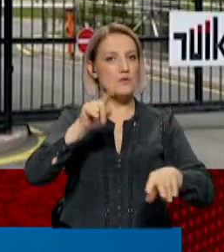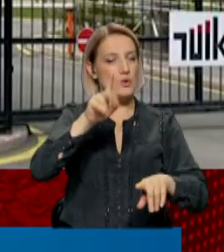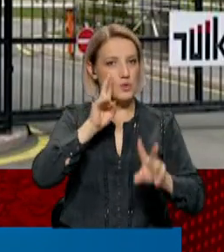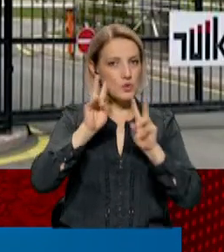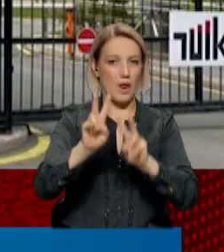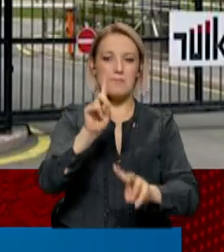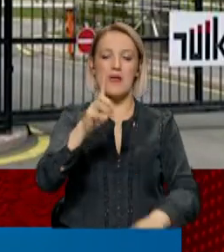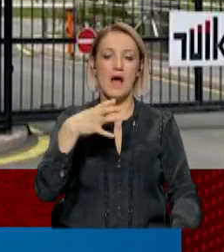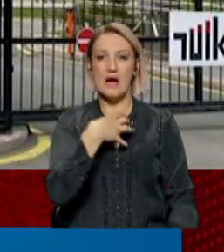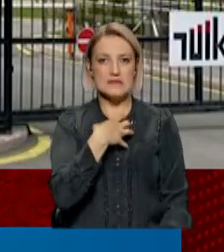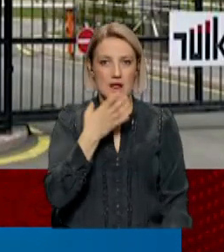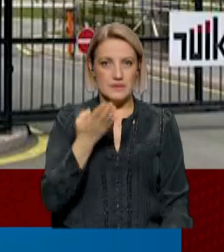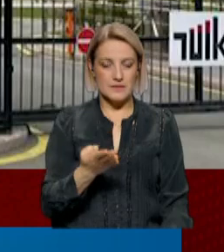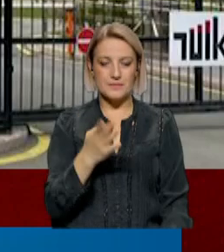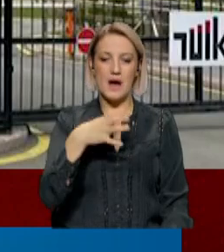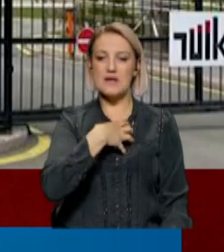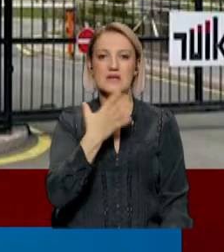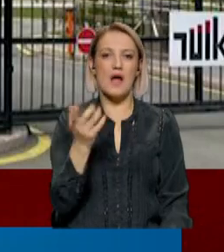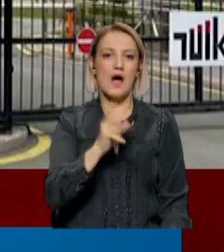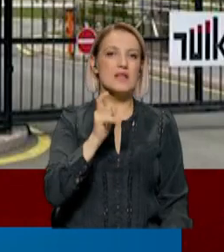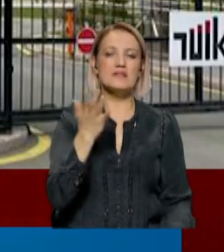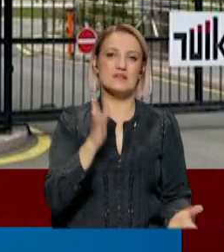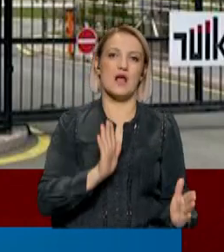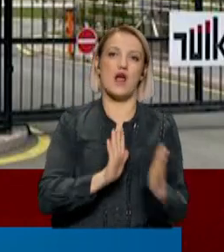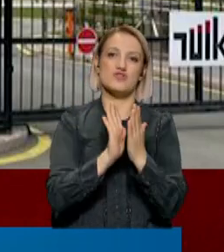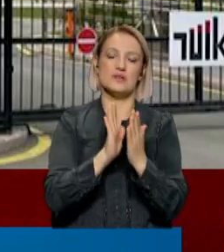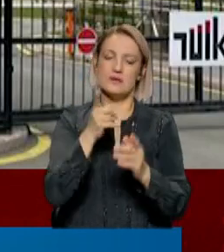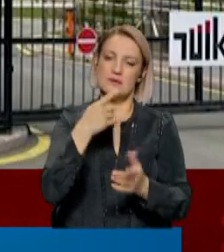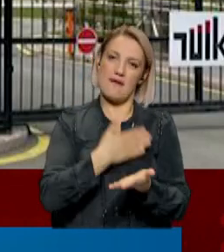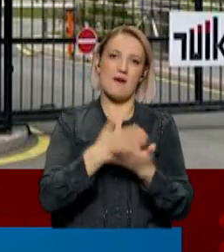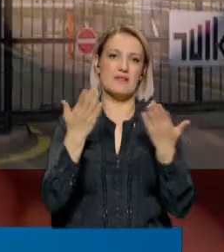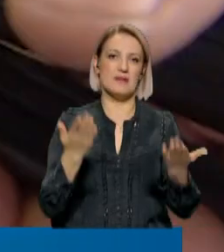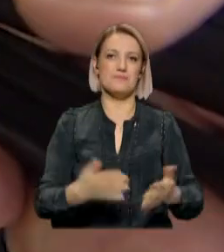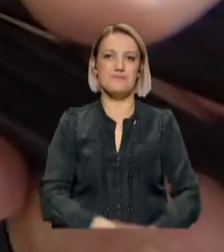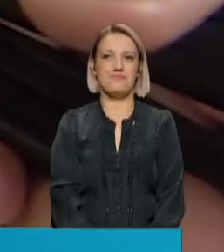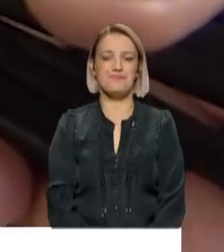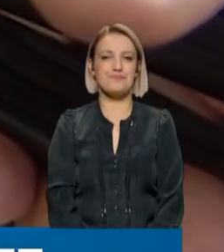ve 1 Haziran'ı, Haziran ayını nasıl karşıladık? Devam edelim.